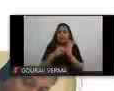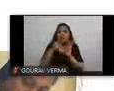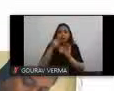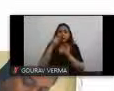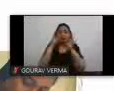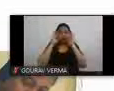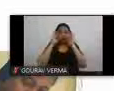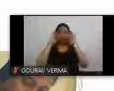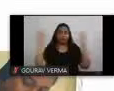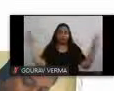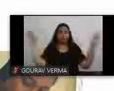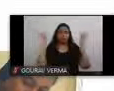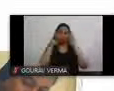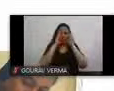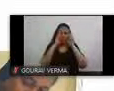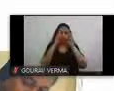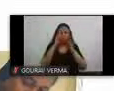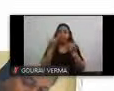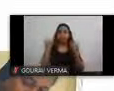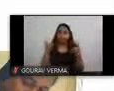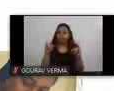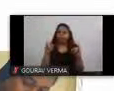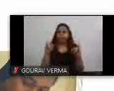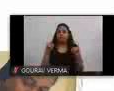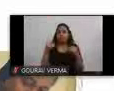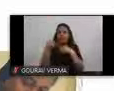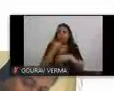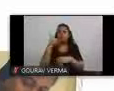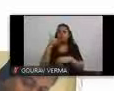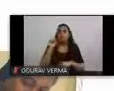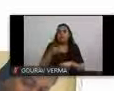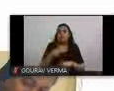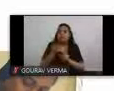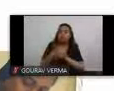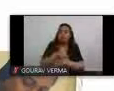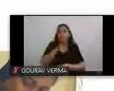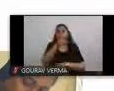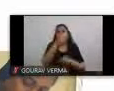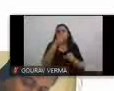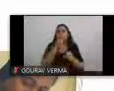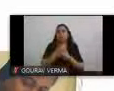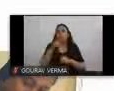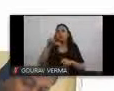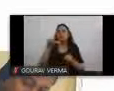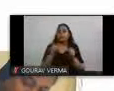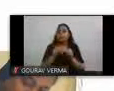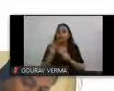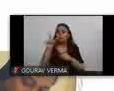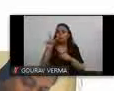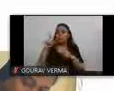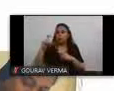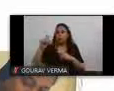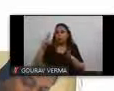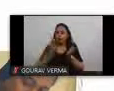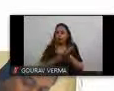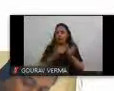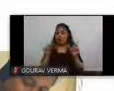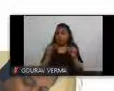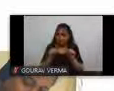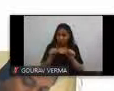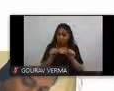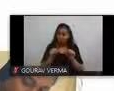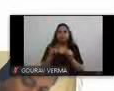सेंट्रल का विजन अफेक्ट होता है, पेरिफेरल विजन, फील्ड ऑफ विजन जो है वो अफेक्ट होता है. द एरिया योर चाइल्ड सीज